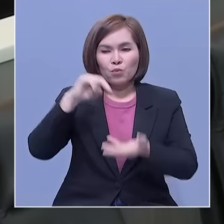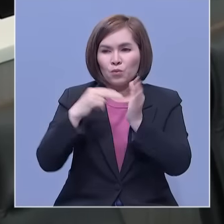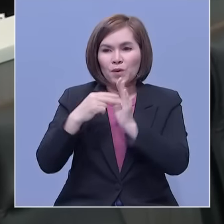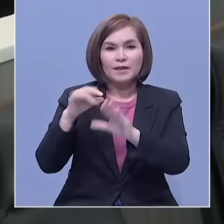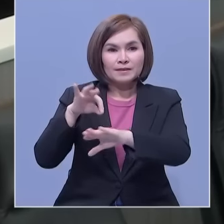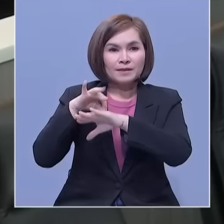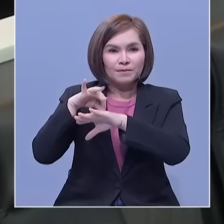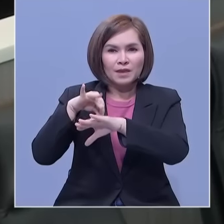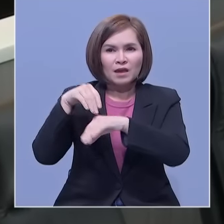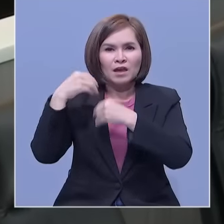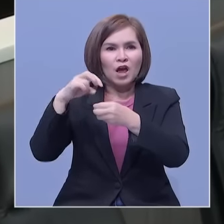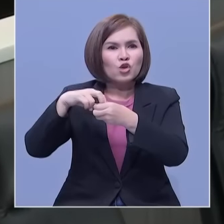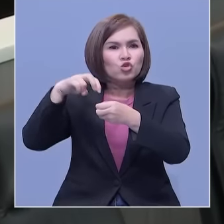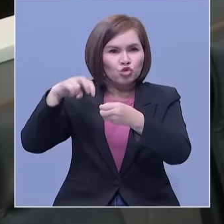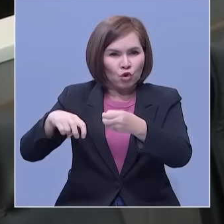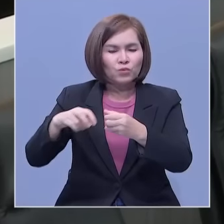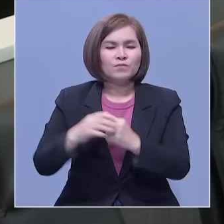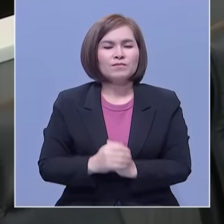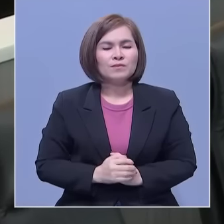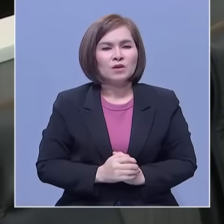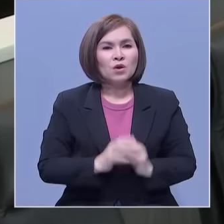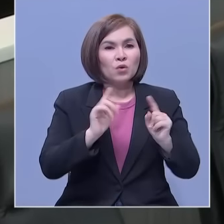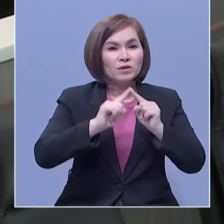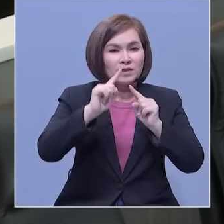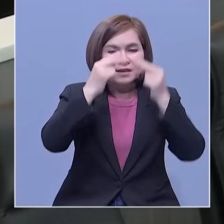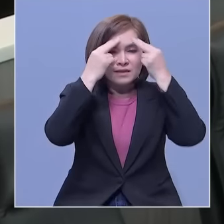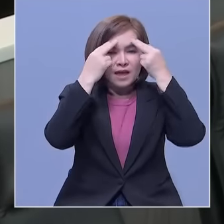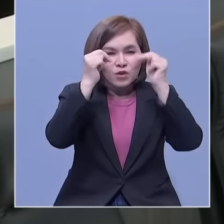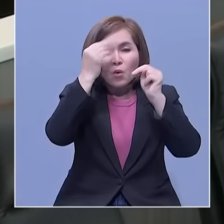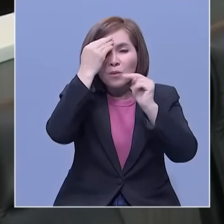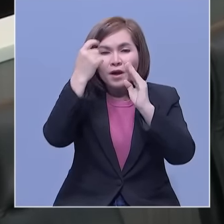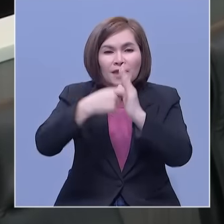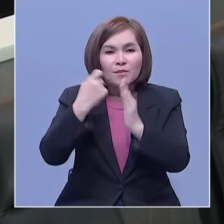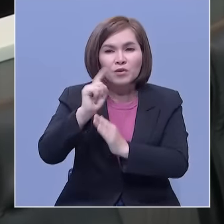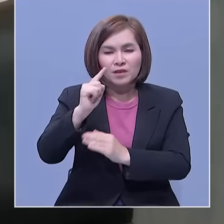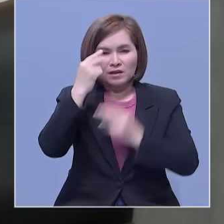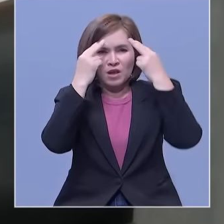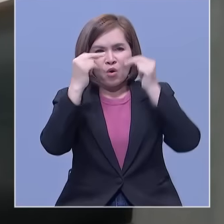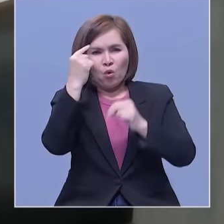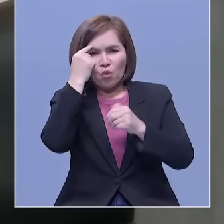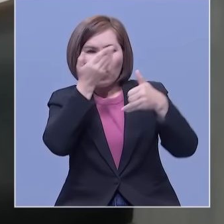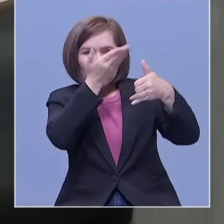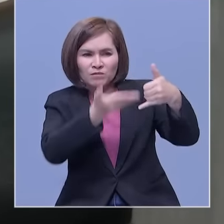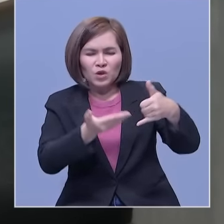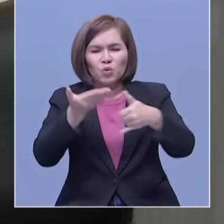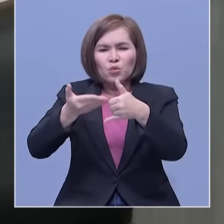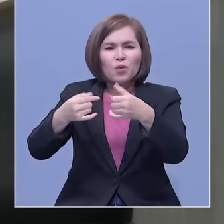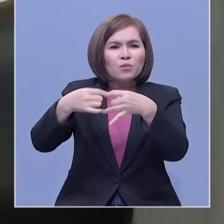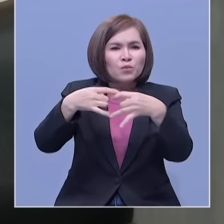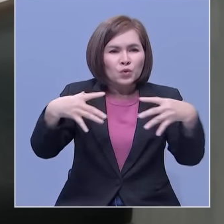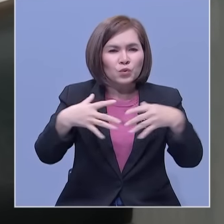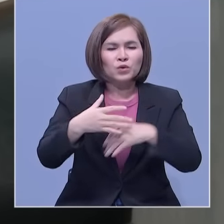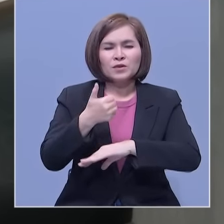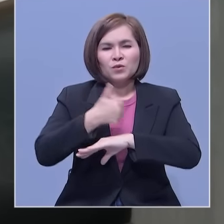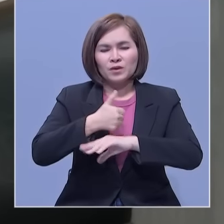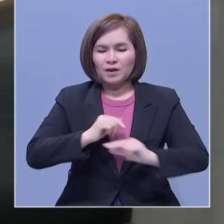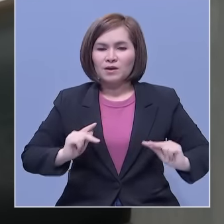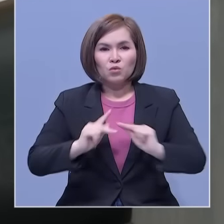ครับโดยคุณเศรษฐาเป็นผู้ถูกร้องที่ 1เหตุคือรู้อยู่แล้วว่าคุณพิชิตขาดคุณสมบัติและมี